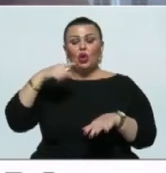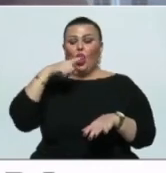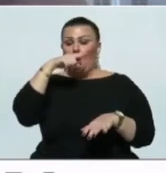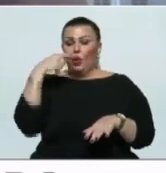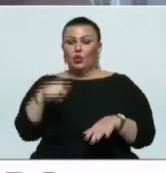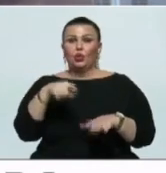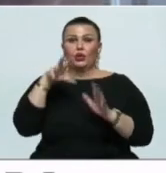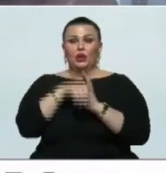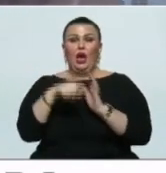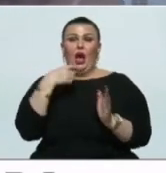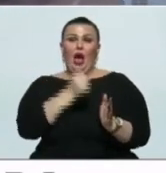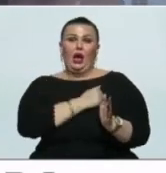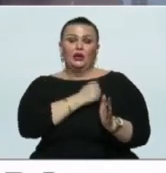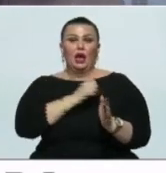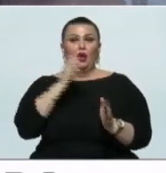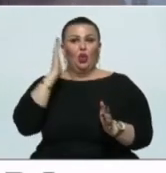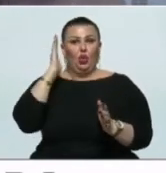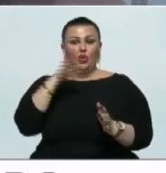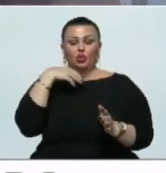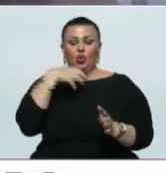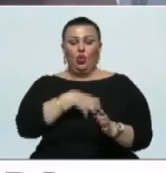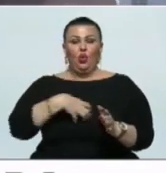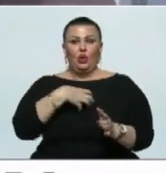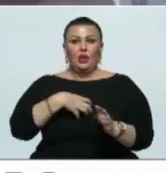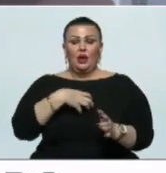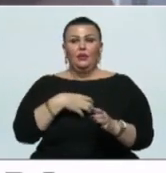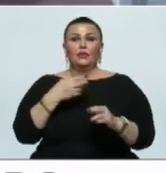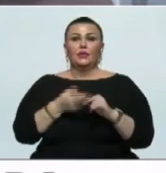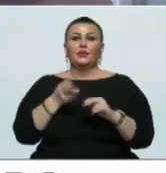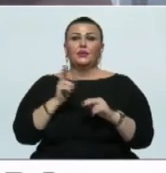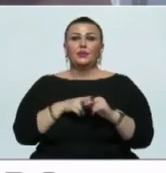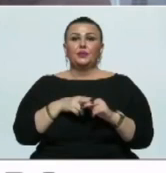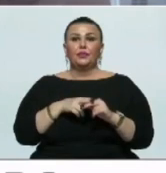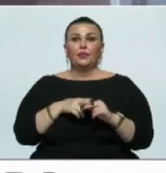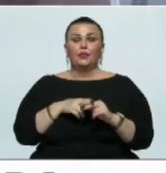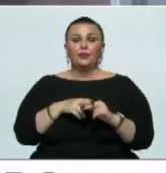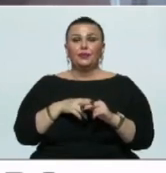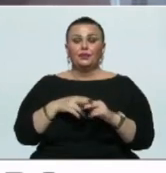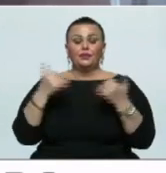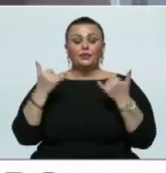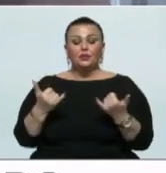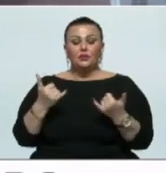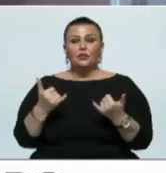görev yapacak. Bu çok önemli. O bakımdan ben bu tezkerenin şimdiden